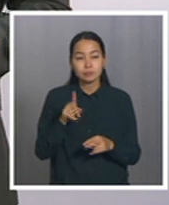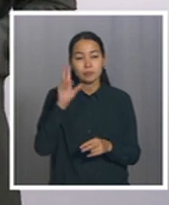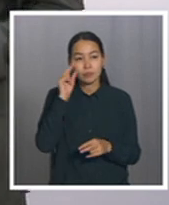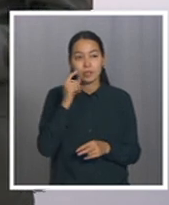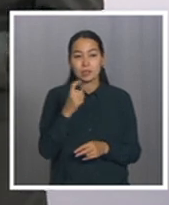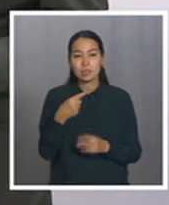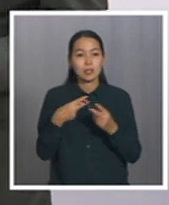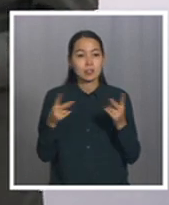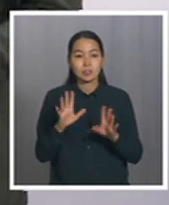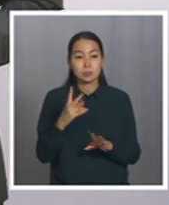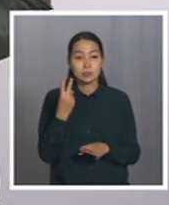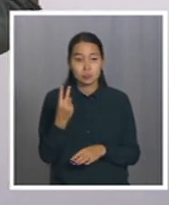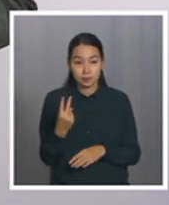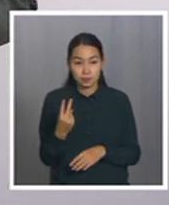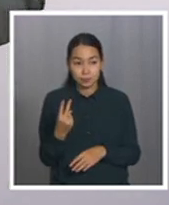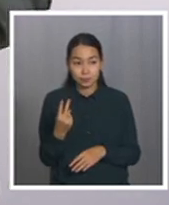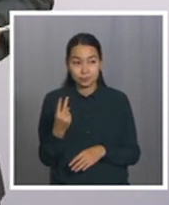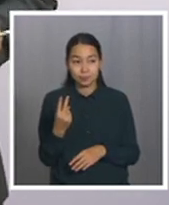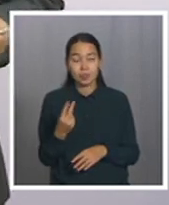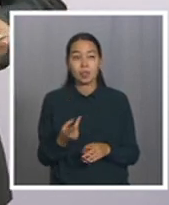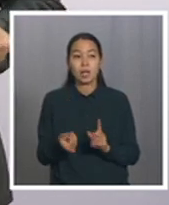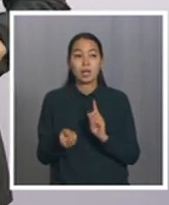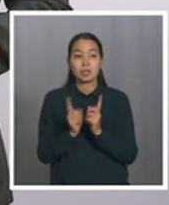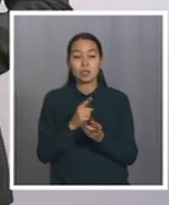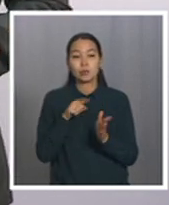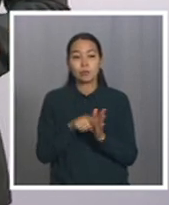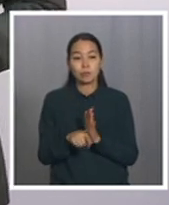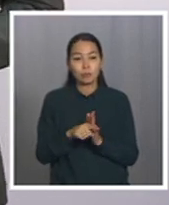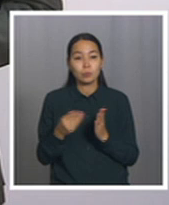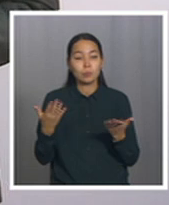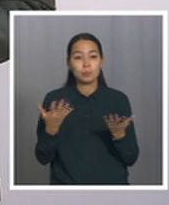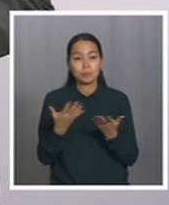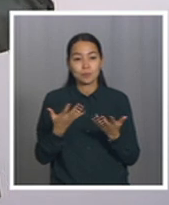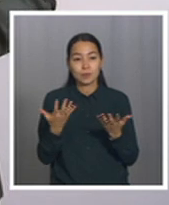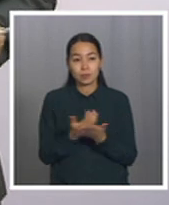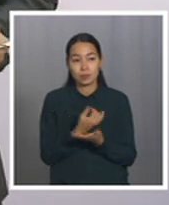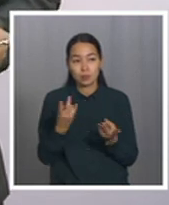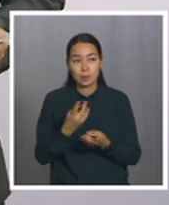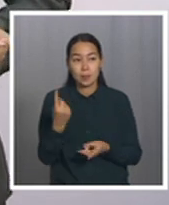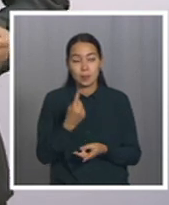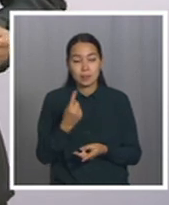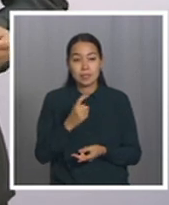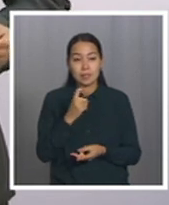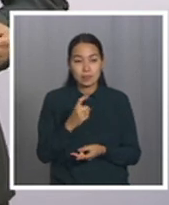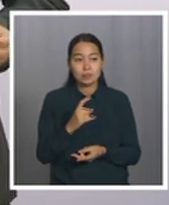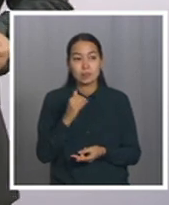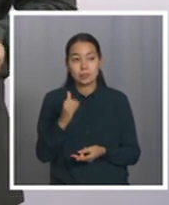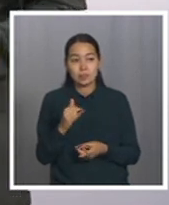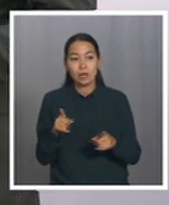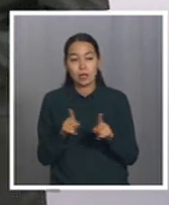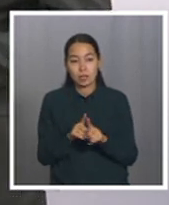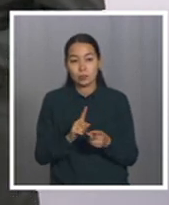емес. Енді кері функцияны табудың алгоритмін қолданайық. Біріншісі x-ті y арқылы